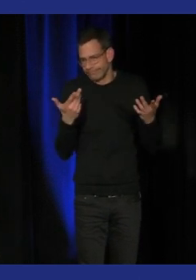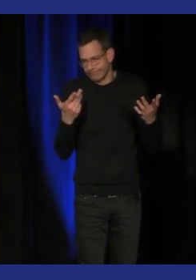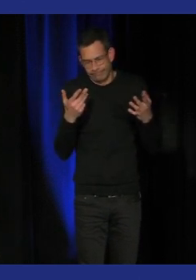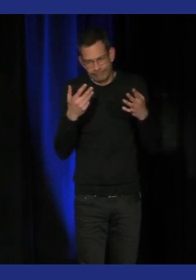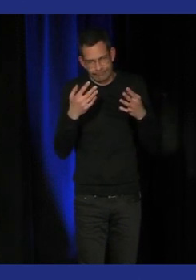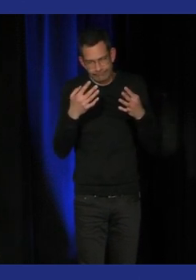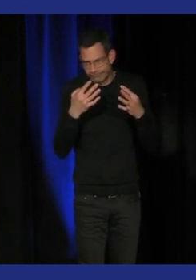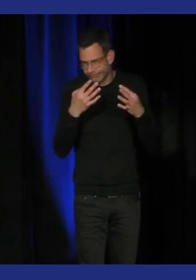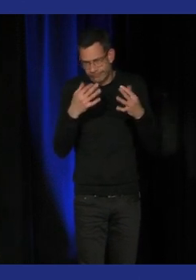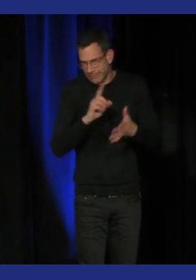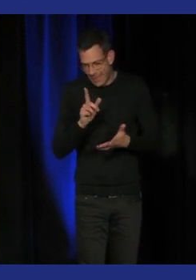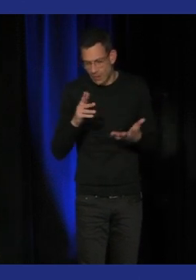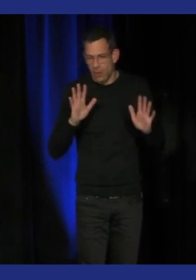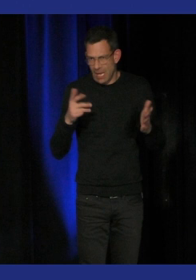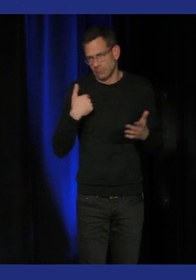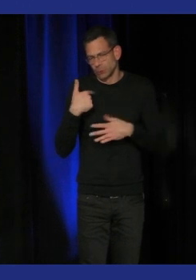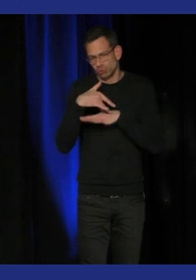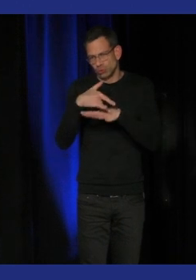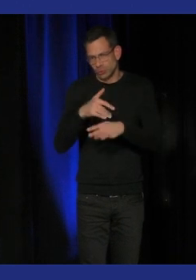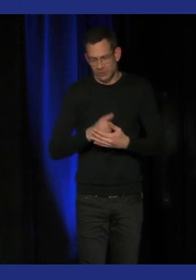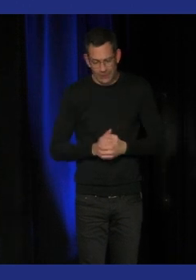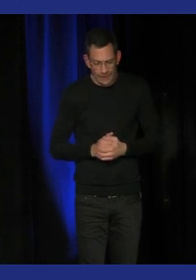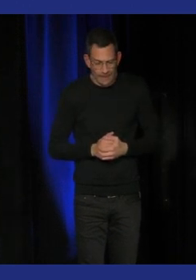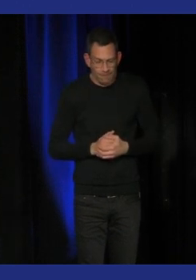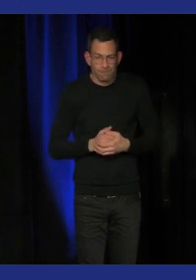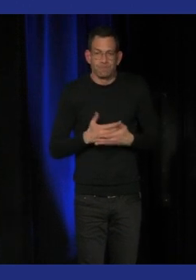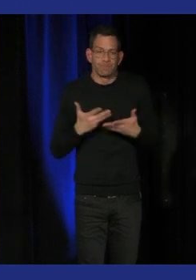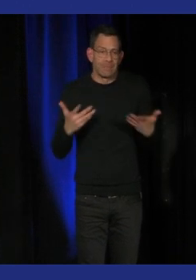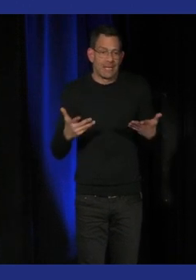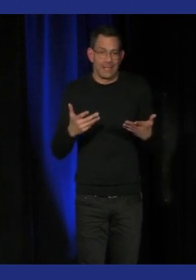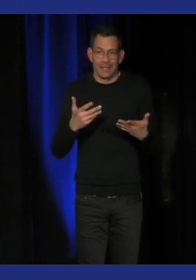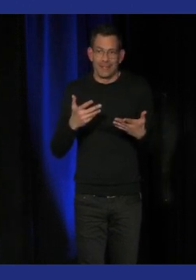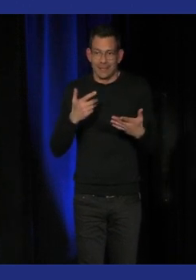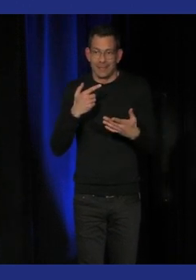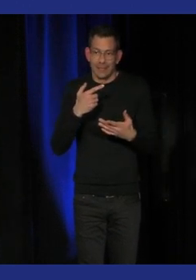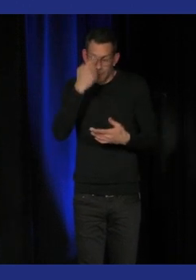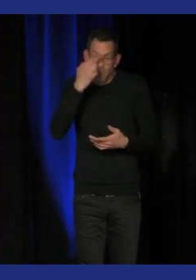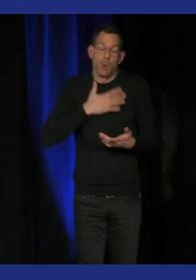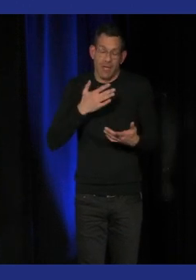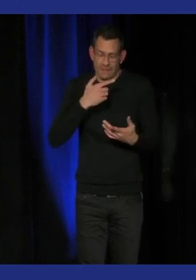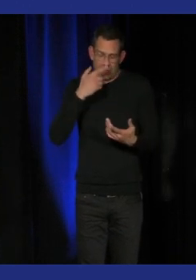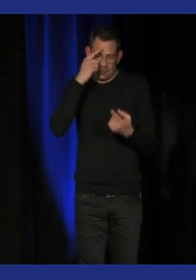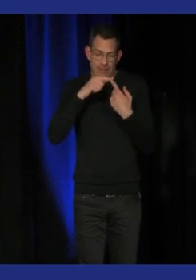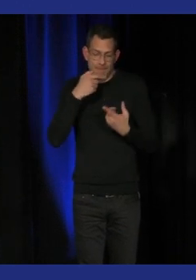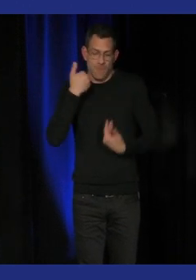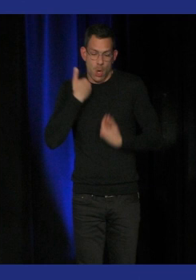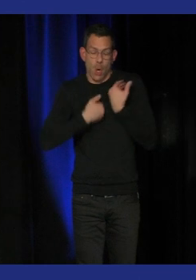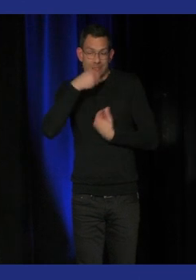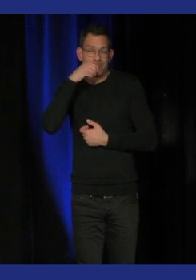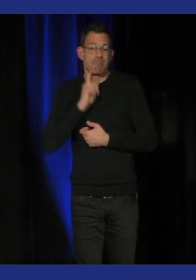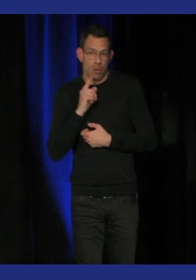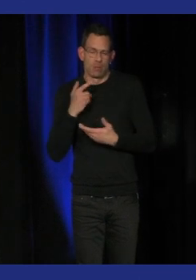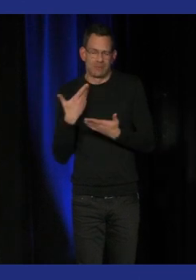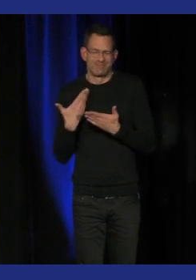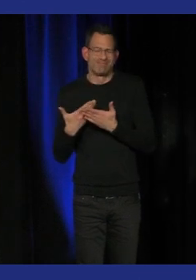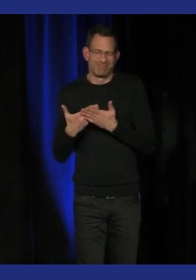de parler de tout ça. Mais en tout cas, je pense que les questions d'antiparentalité, elles sont essentielles en fait pour